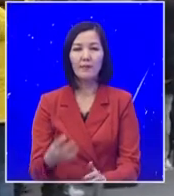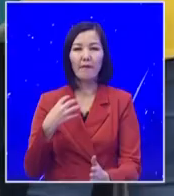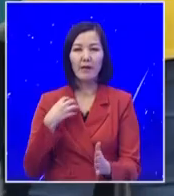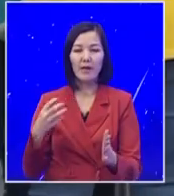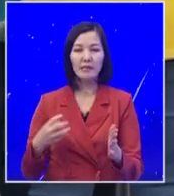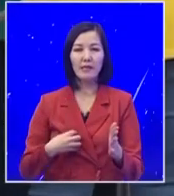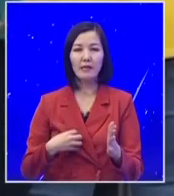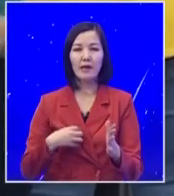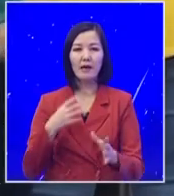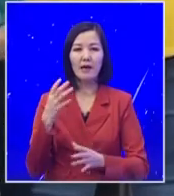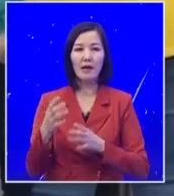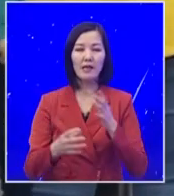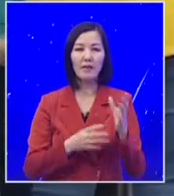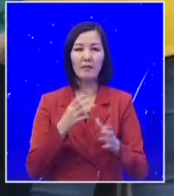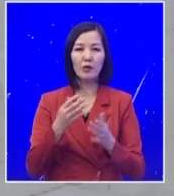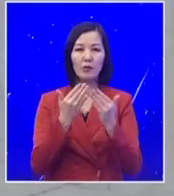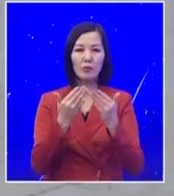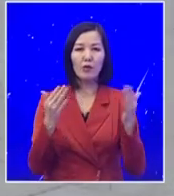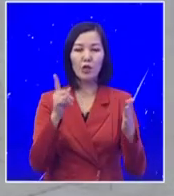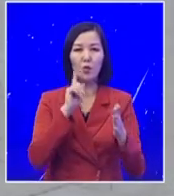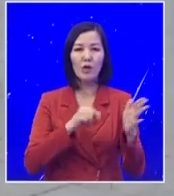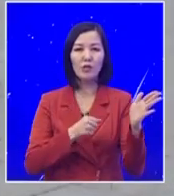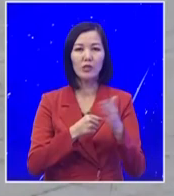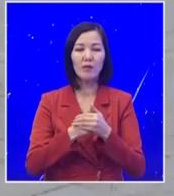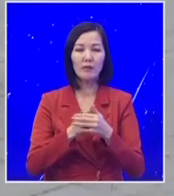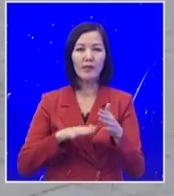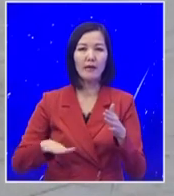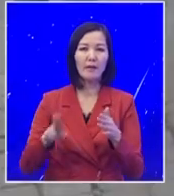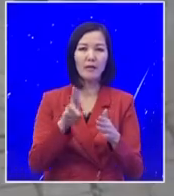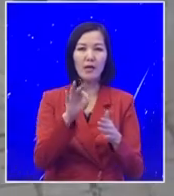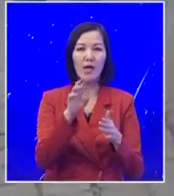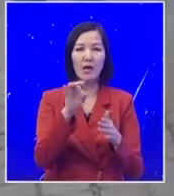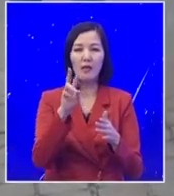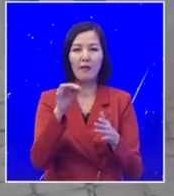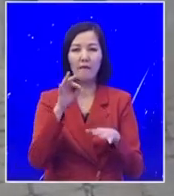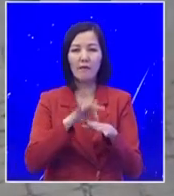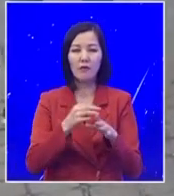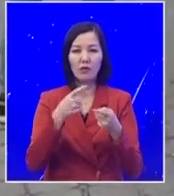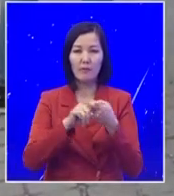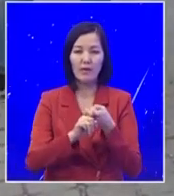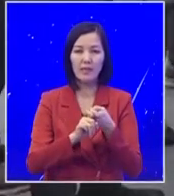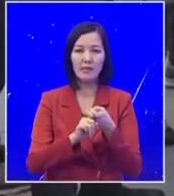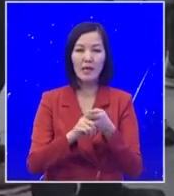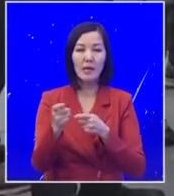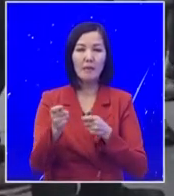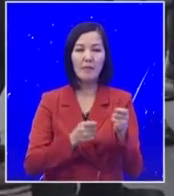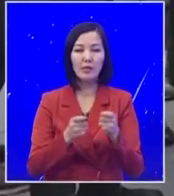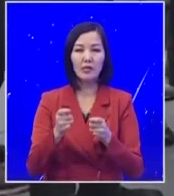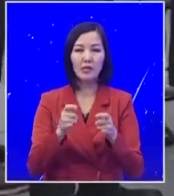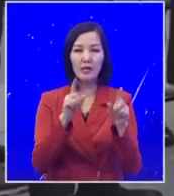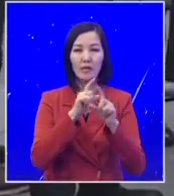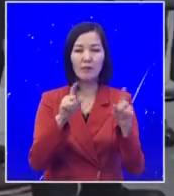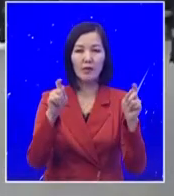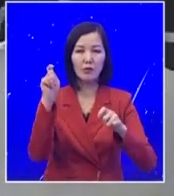Франциядағы әлемге әйгілі Лувр мұражайы уақытша жабылды. Оған аймақта коронавирустың таралуы себеп. Мұражай басшылығының айтуынша, ғимаратқа